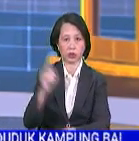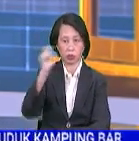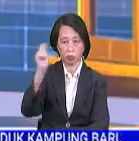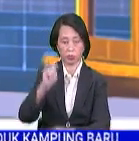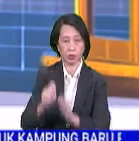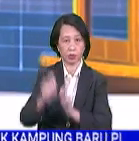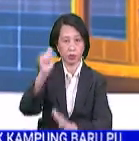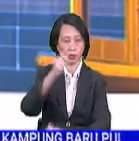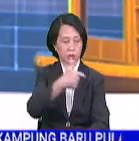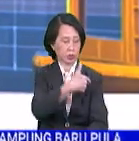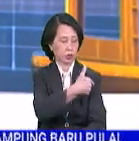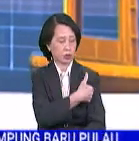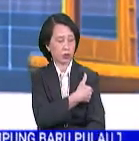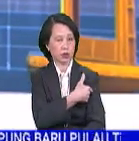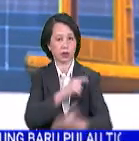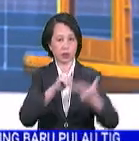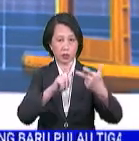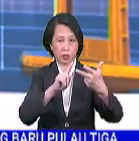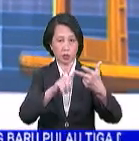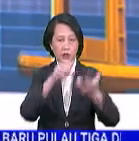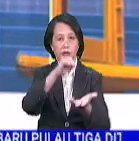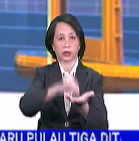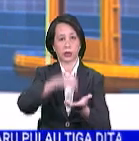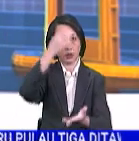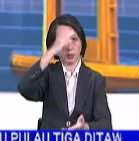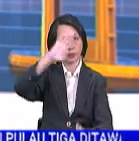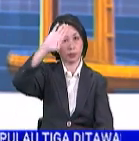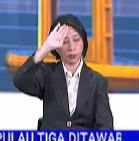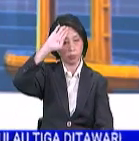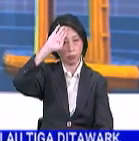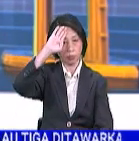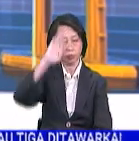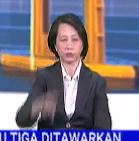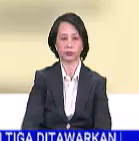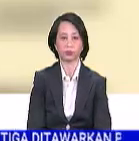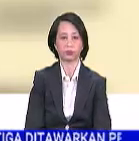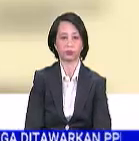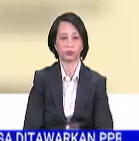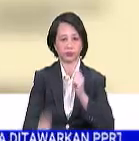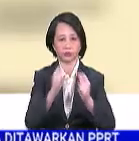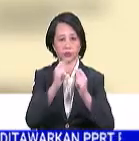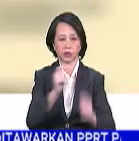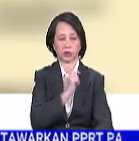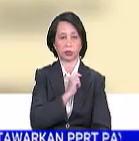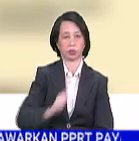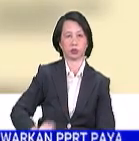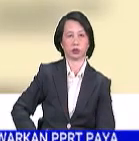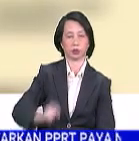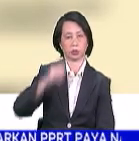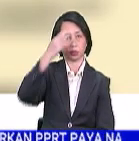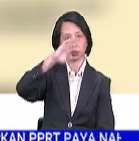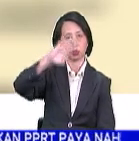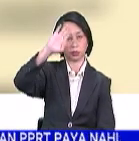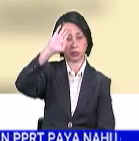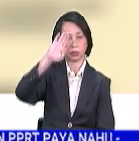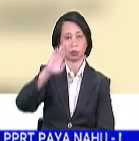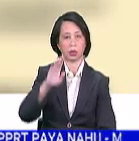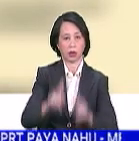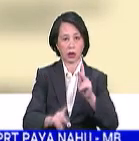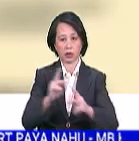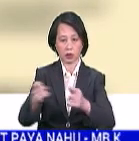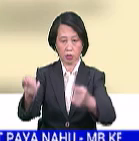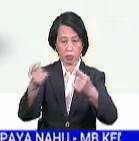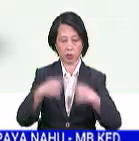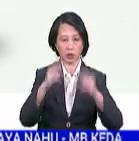tinggi vaksinasi dos penggalak di Perlis ketika ini. Titah Tuanku Syed Faizuddin lagi, jemaah yang